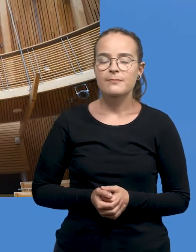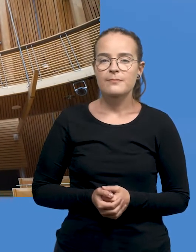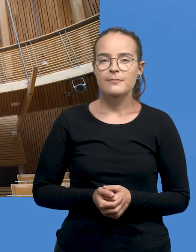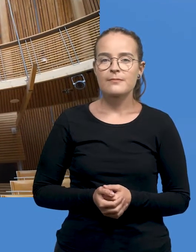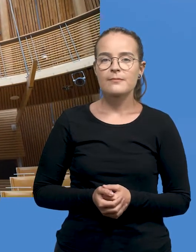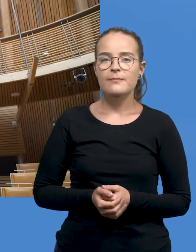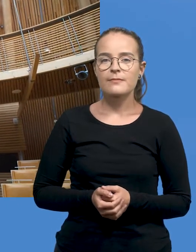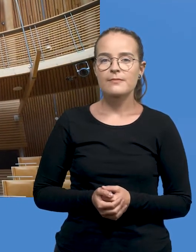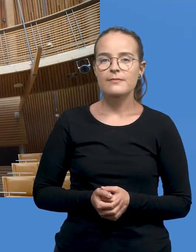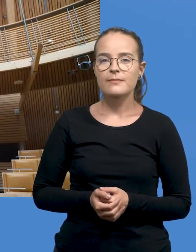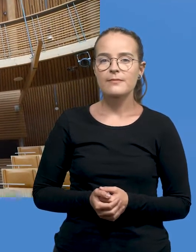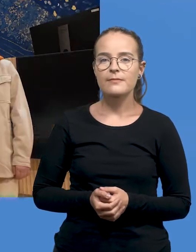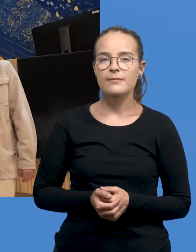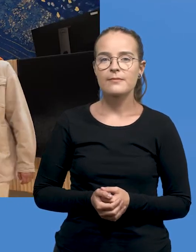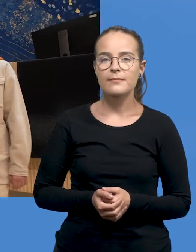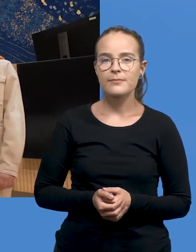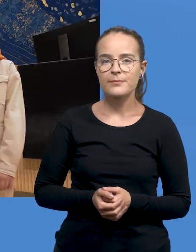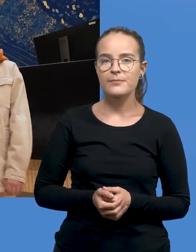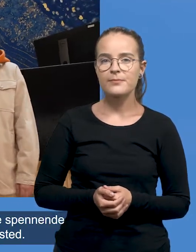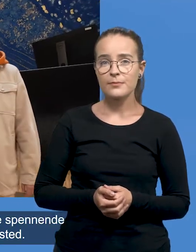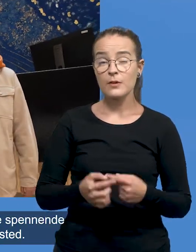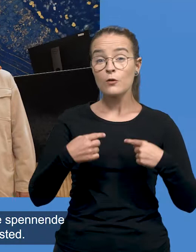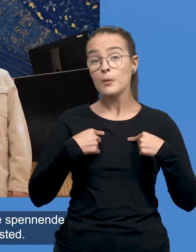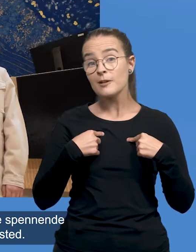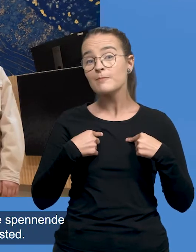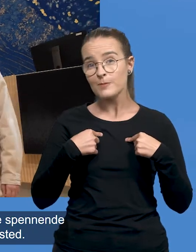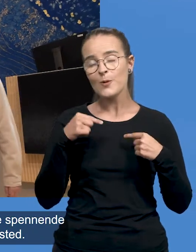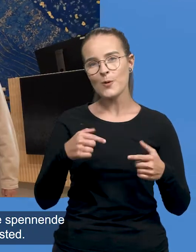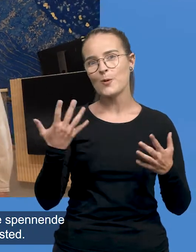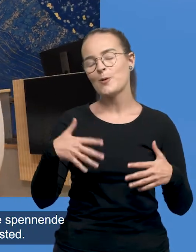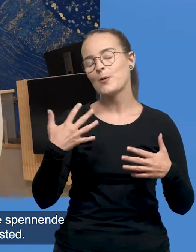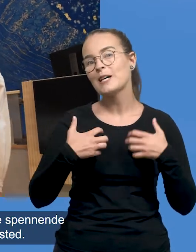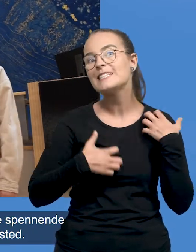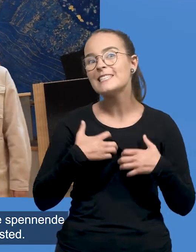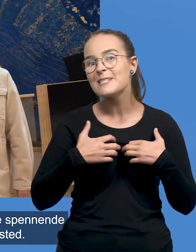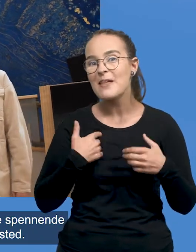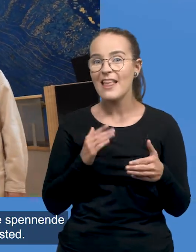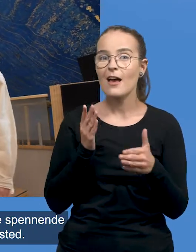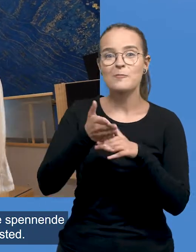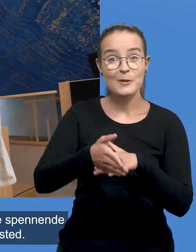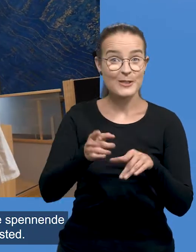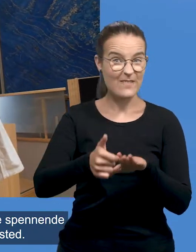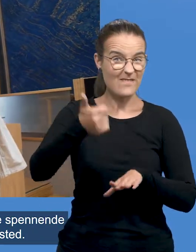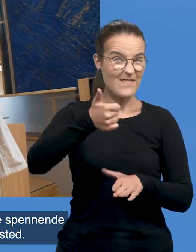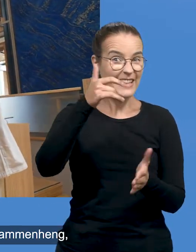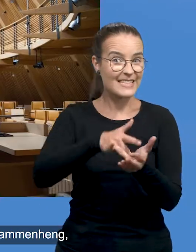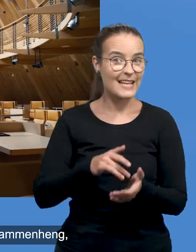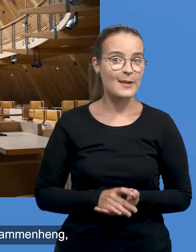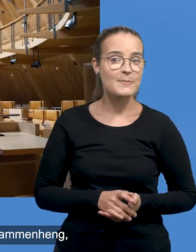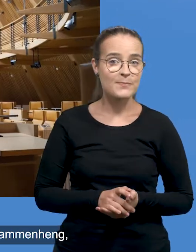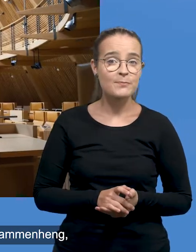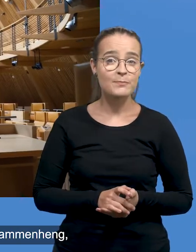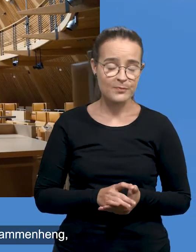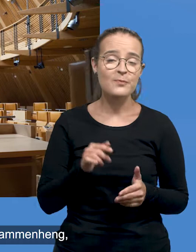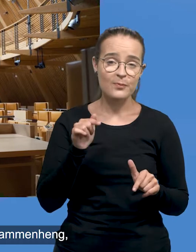Alle stoler har pult med lampe og et lydpanel. For meg har det vært kjempespennende å besøke et så viktig sted.